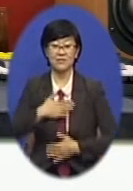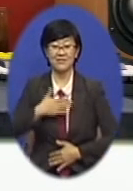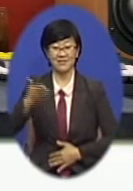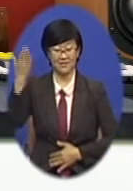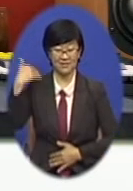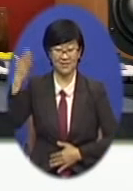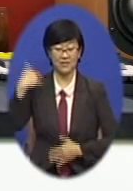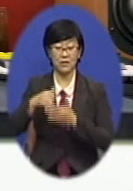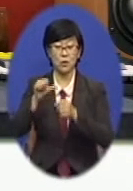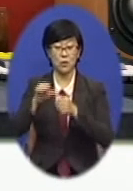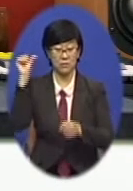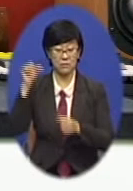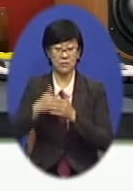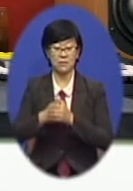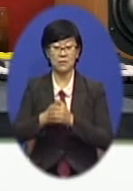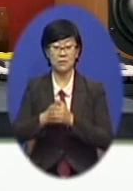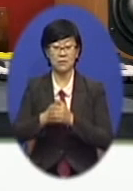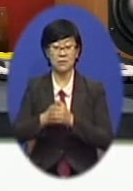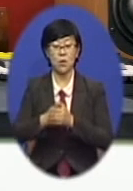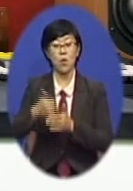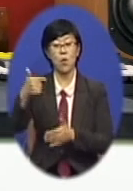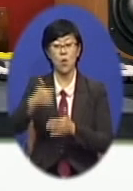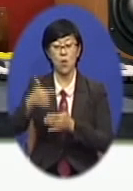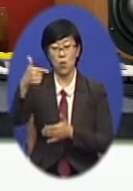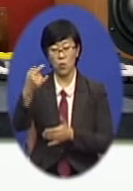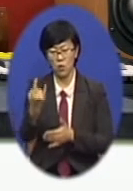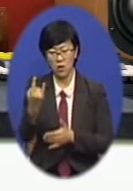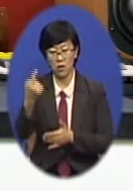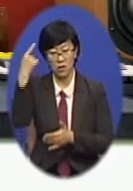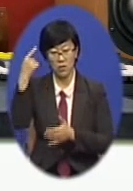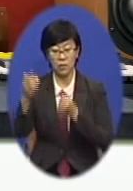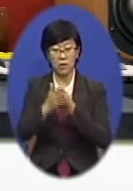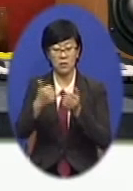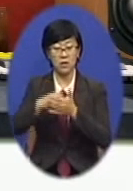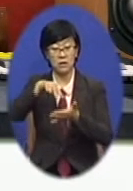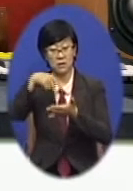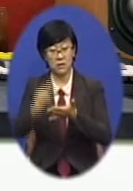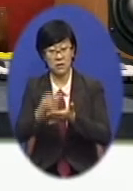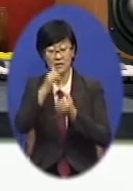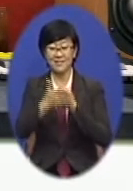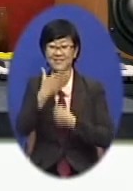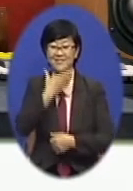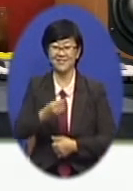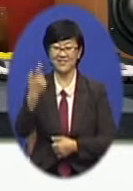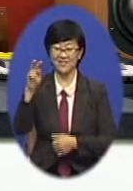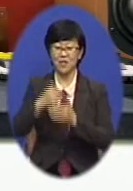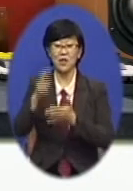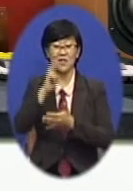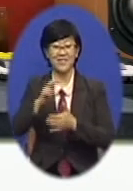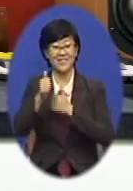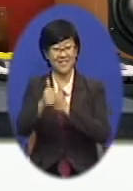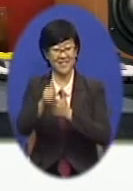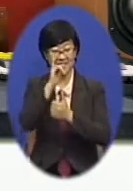저 5년 전에 네. 내 경석으로 쓰러져 가지고 예. 그 항상 이 복지 TV 이거 보고 노래 따라 부르고